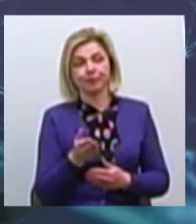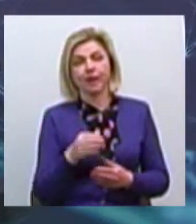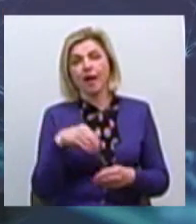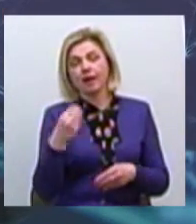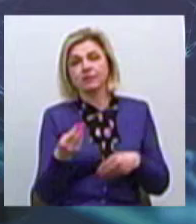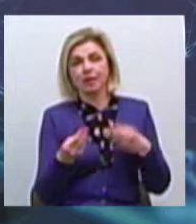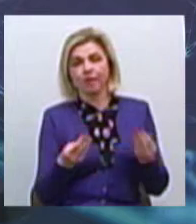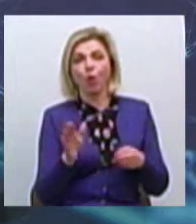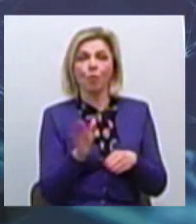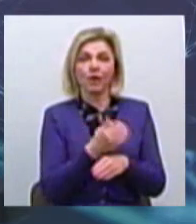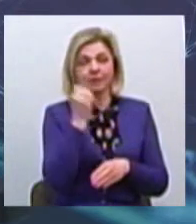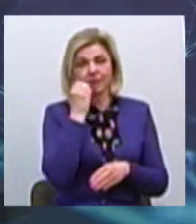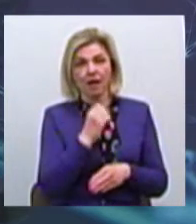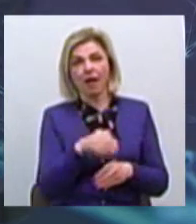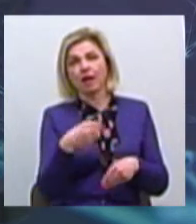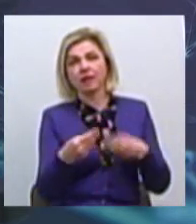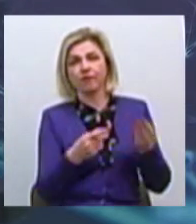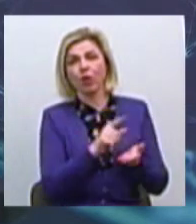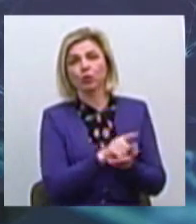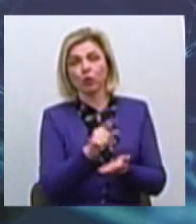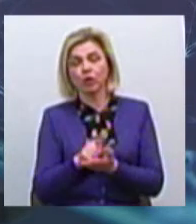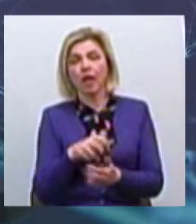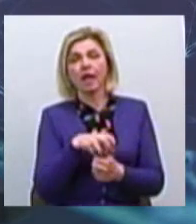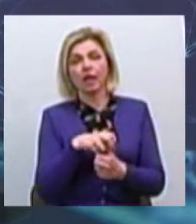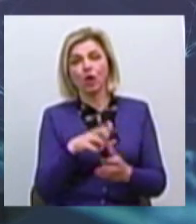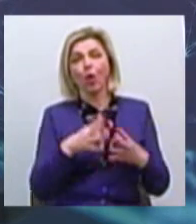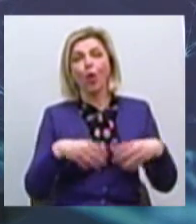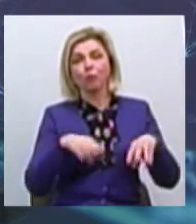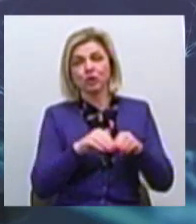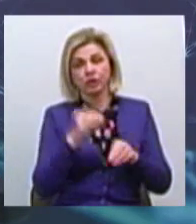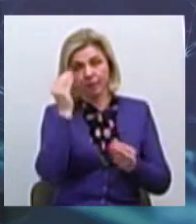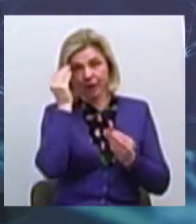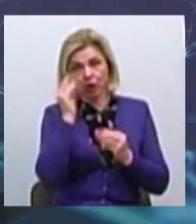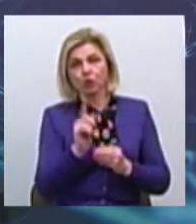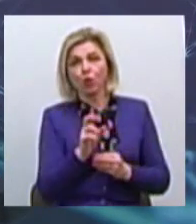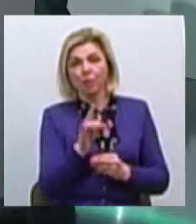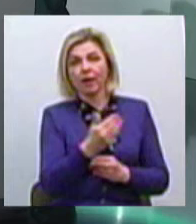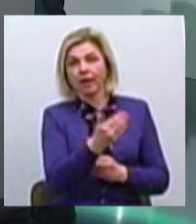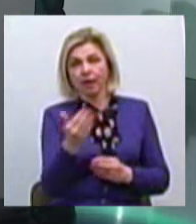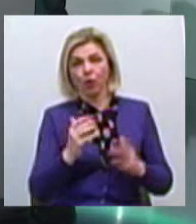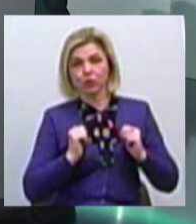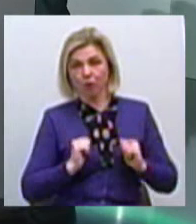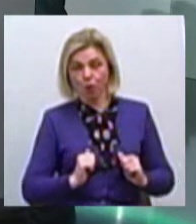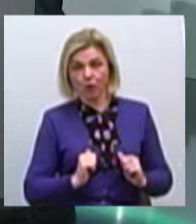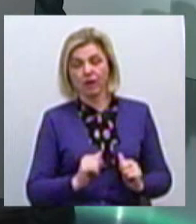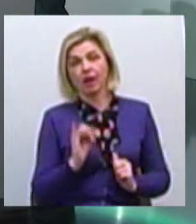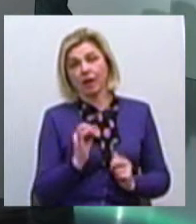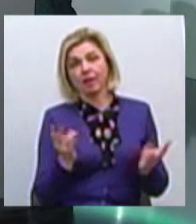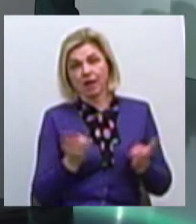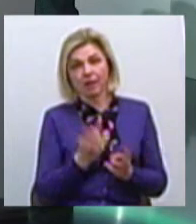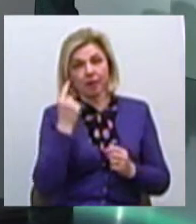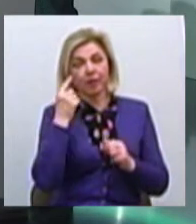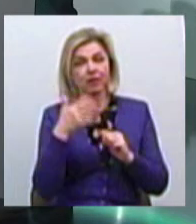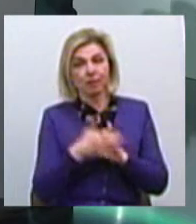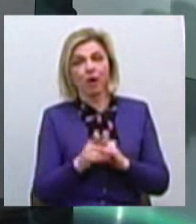раздавать, снимать старых, раздавать должности вот этим лидерам общественного мнения, дабы их успокоить. И надо понимать о том,